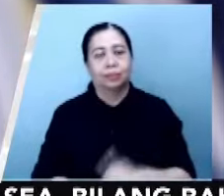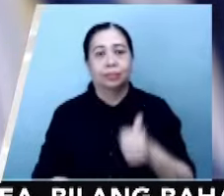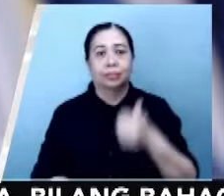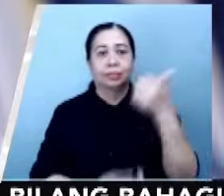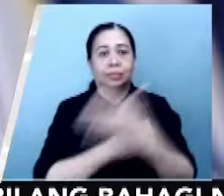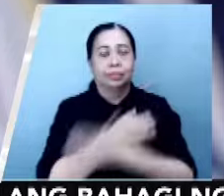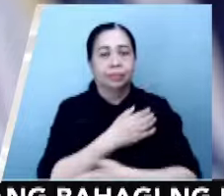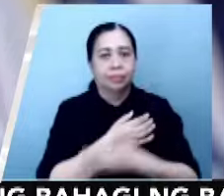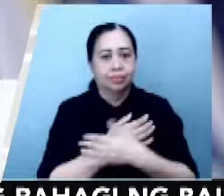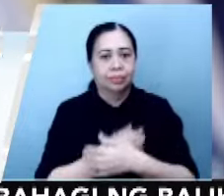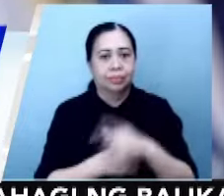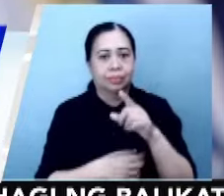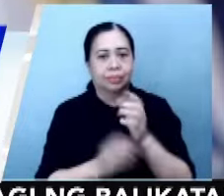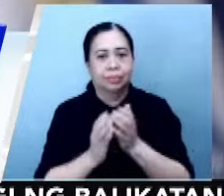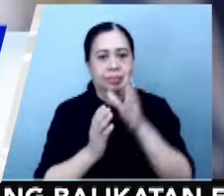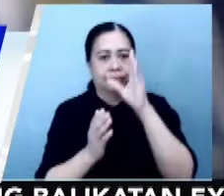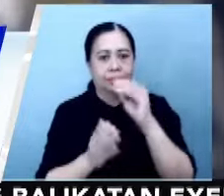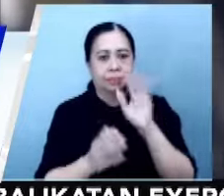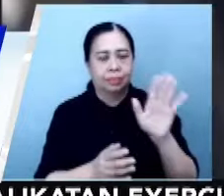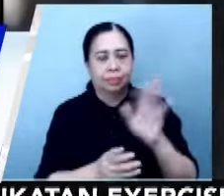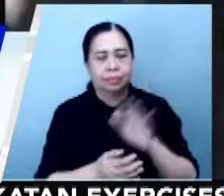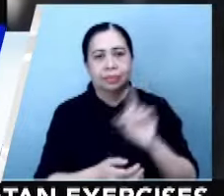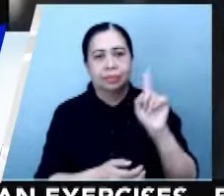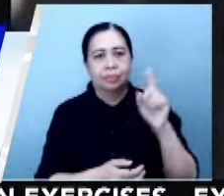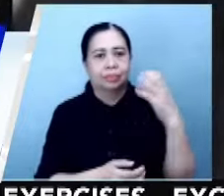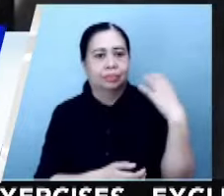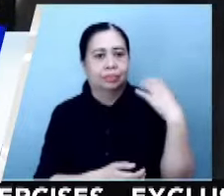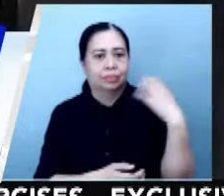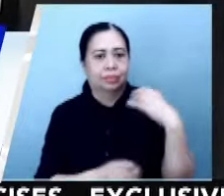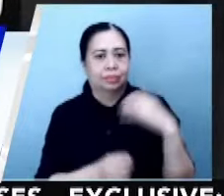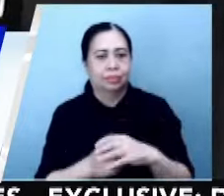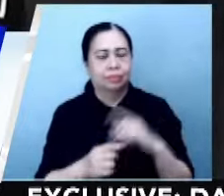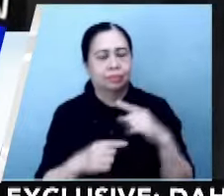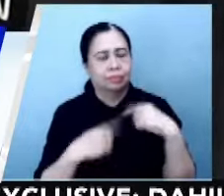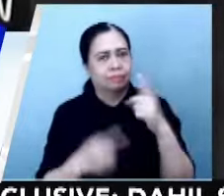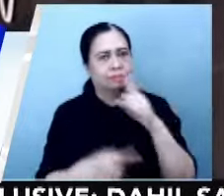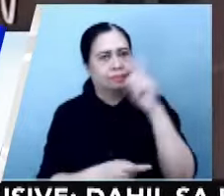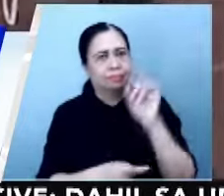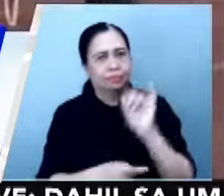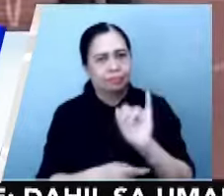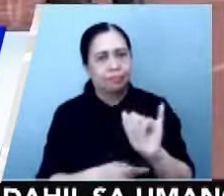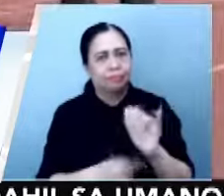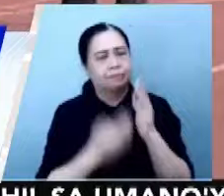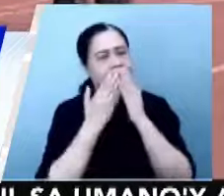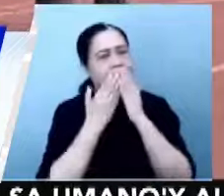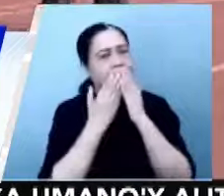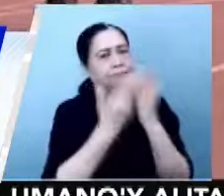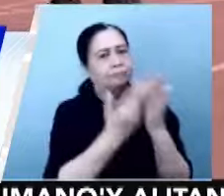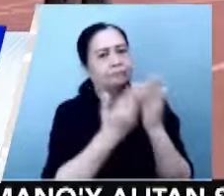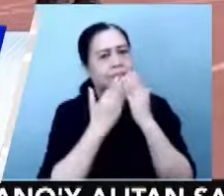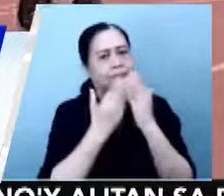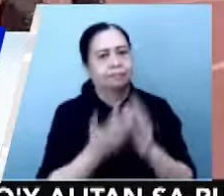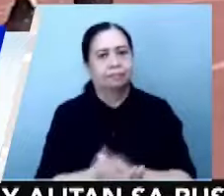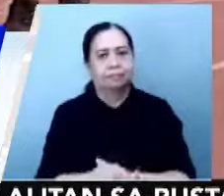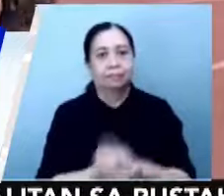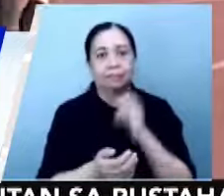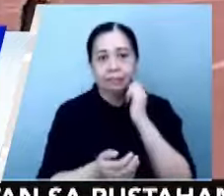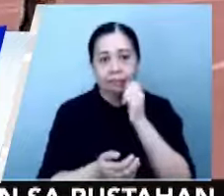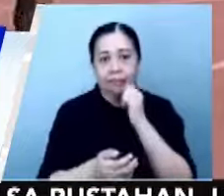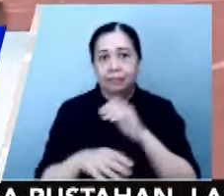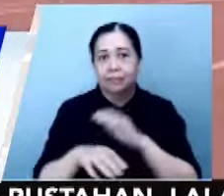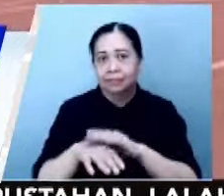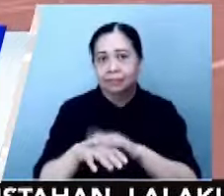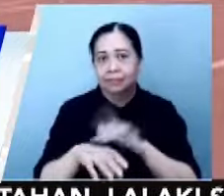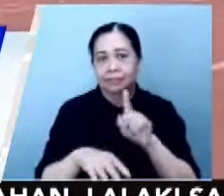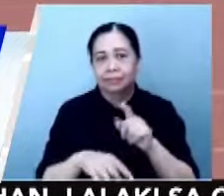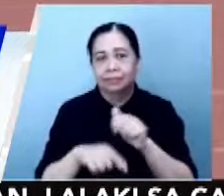isa ng seaman ang kanyang unang coach na habang buhay raw niyang pasasalamatan. Bili naman palagi sa kanya ng kanilang